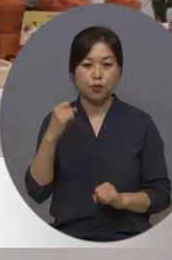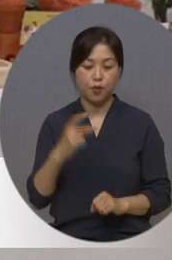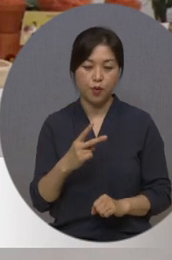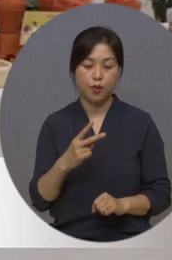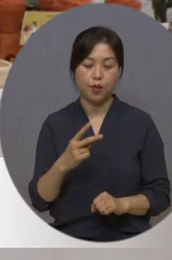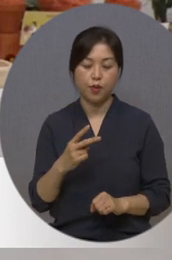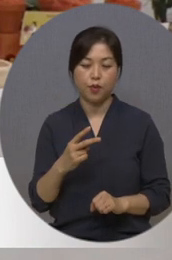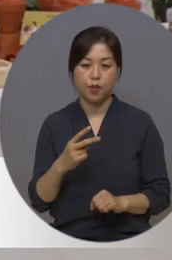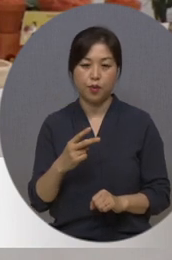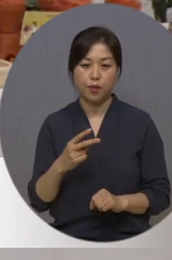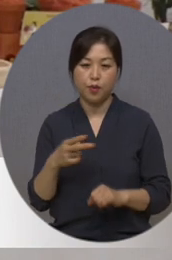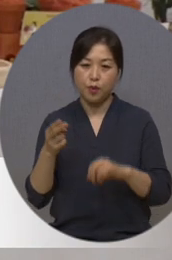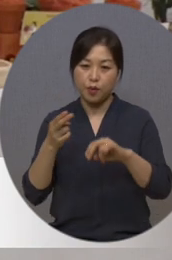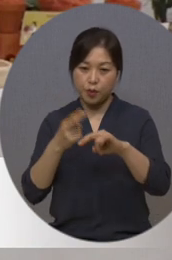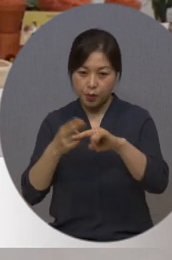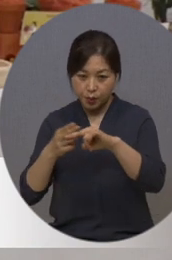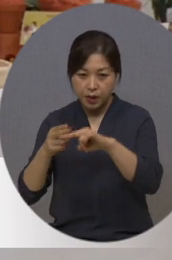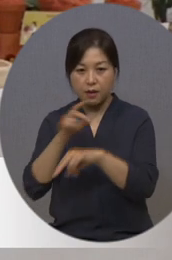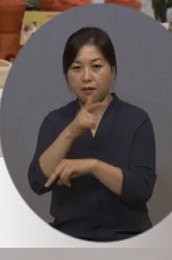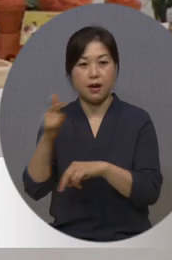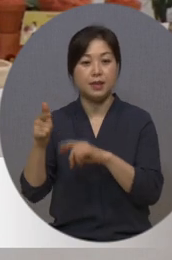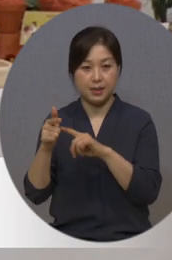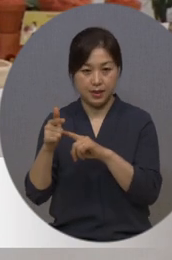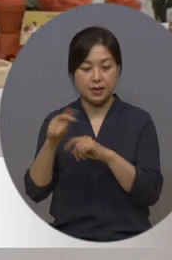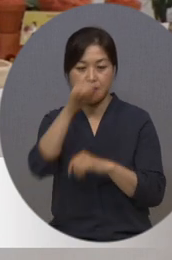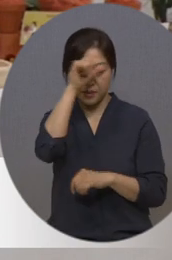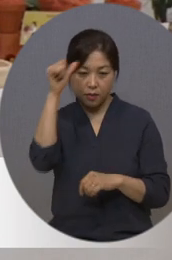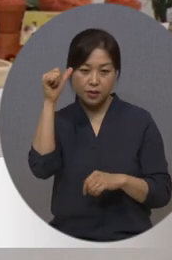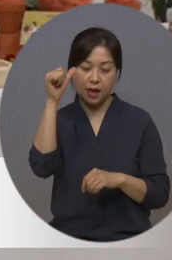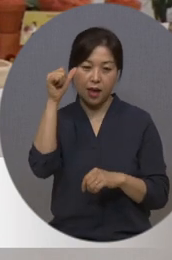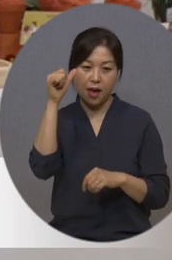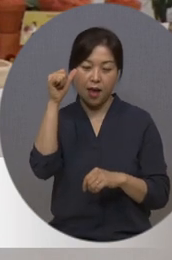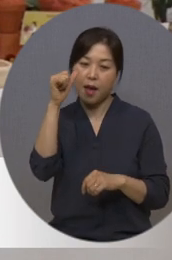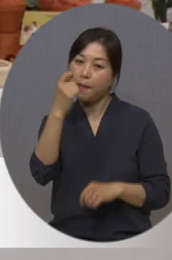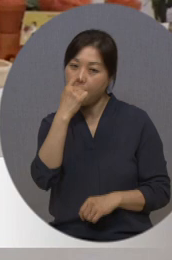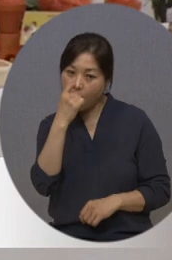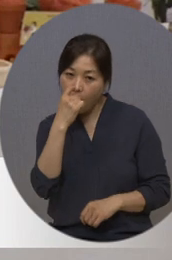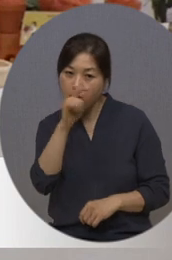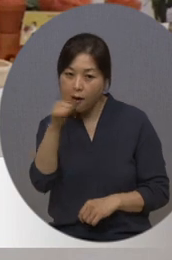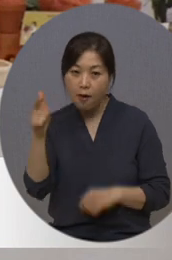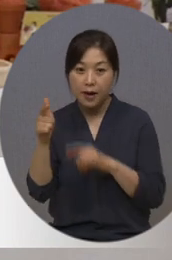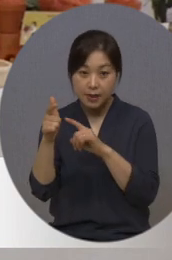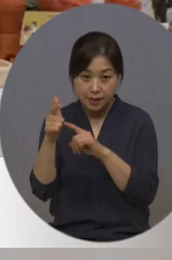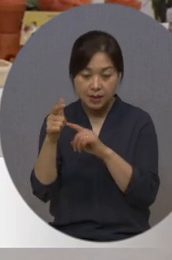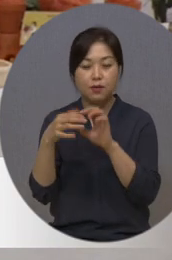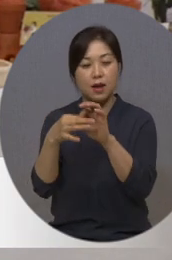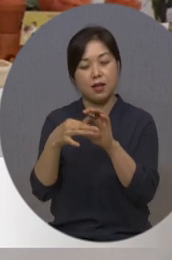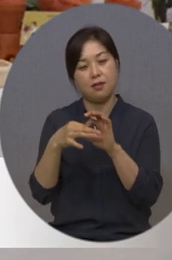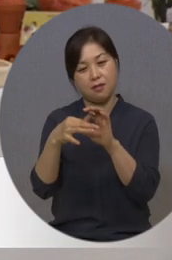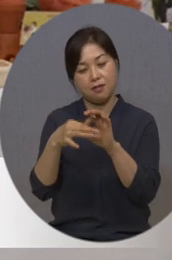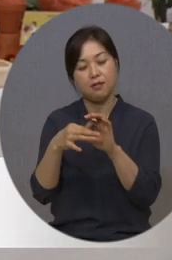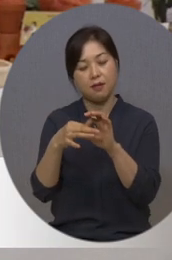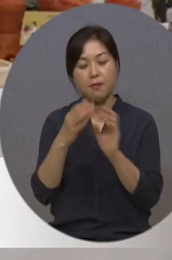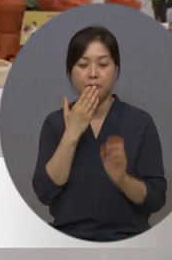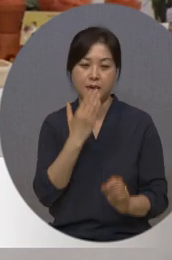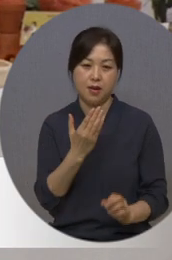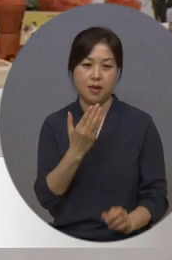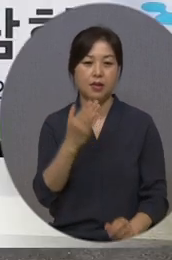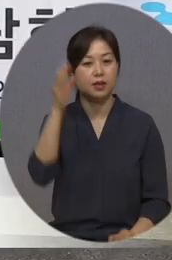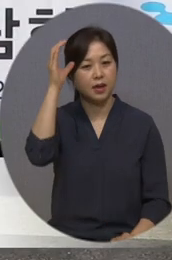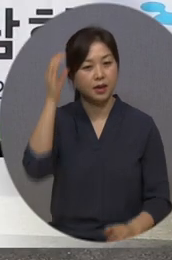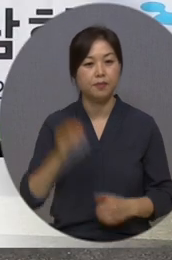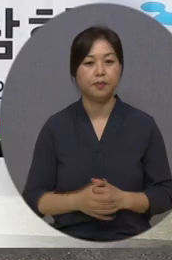또 요리 교실이라든지 평생 교육이 이곳을 통해서 이루어질 것이라고 기대해